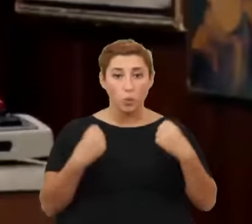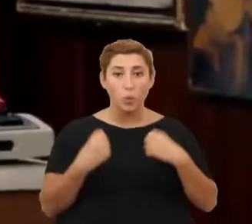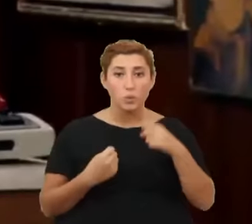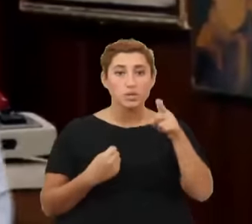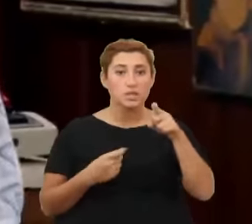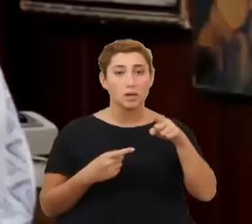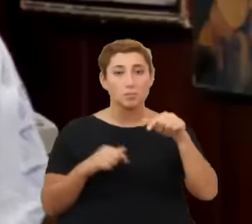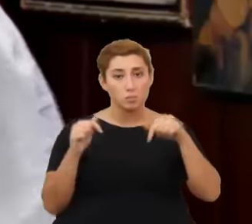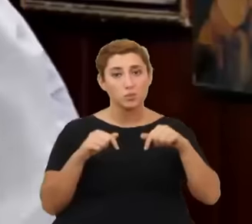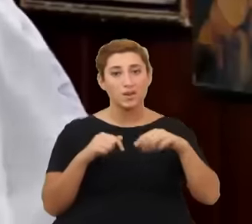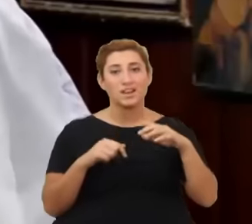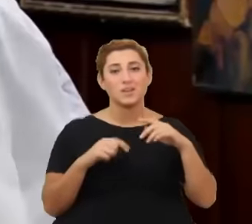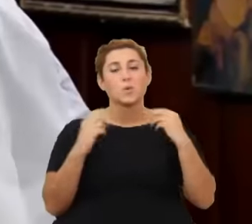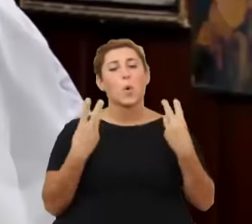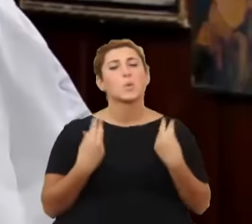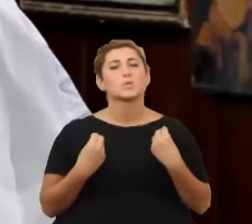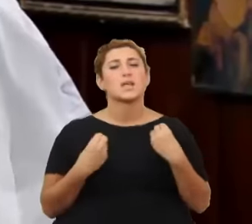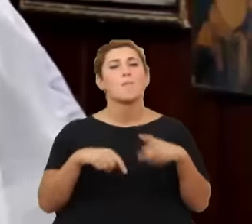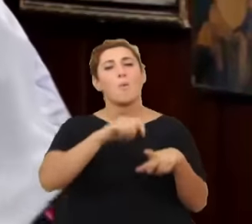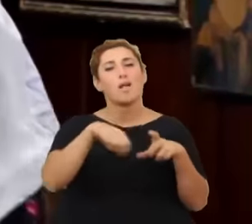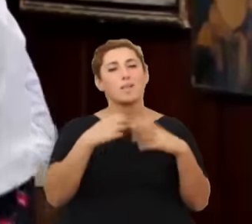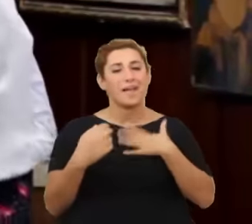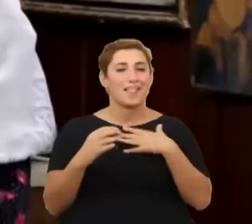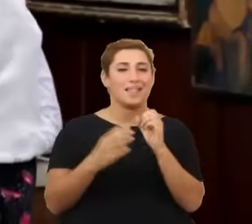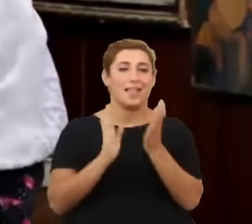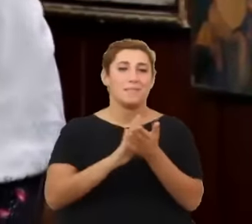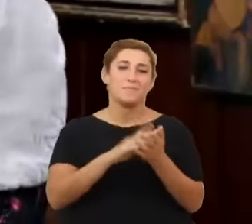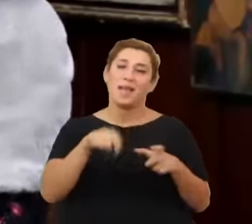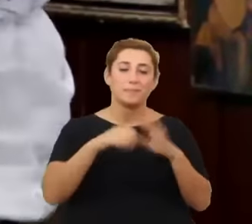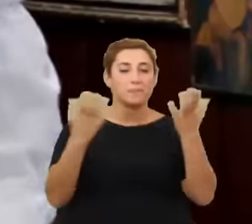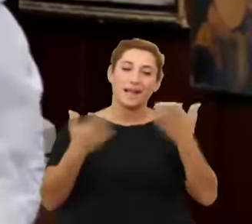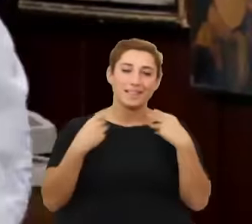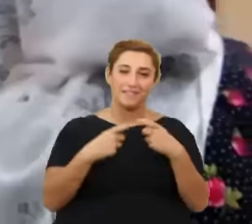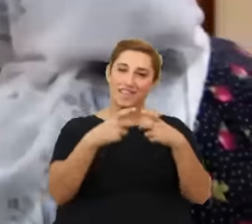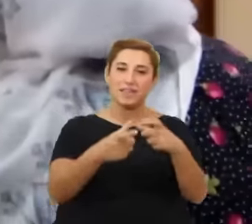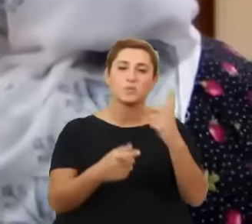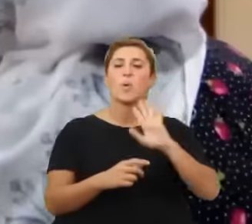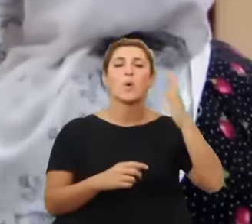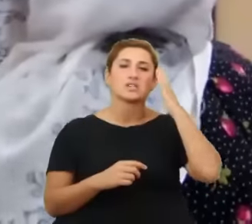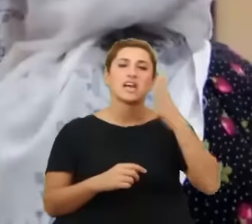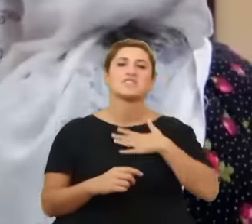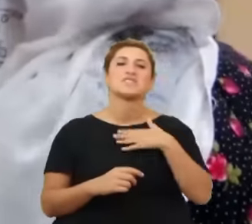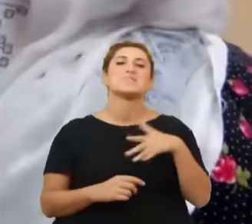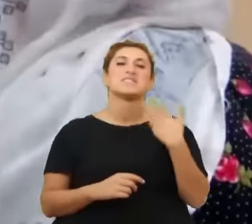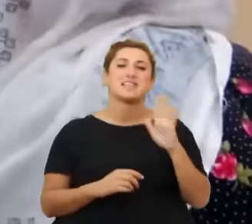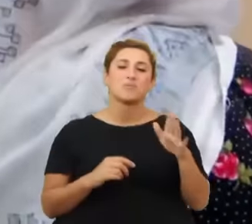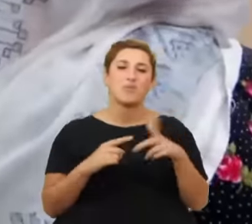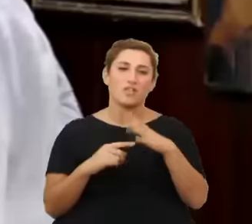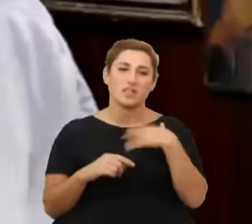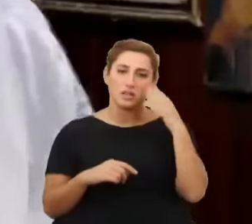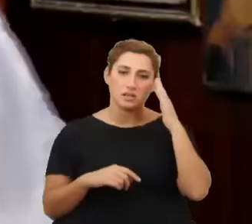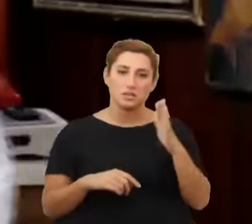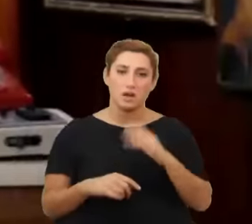Otur sen buraya. Yapmışım çok güzel muhallebi kendi ellerimle. Hadi vereyim sana bir muhallebi. Ay, sağ ol canım istemiyor Fatih ana sağ